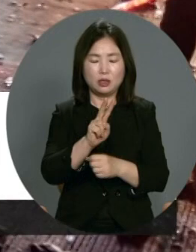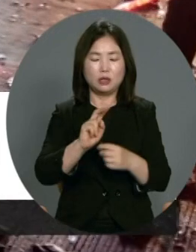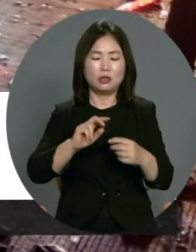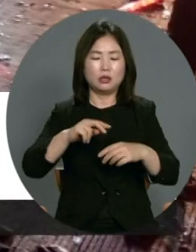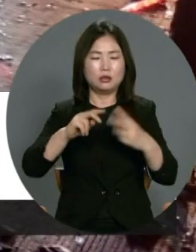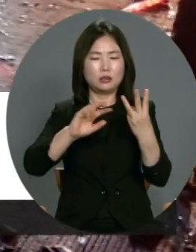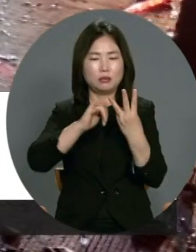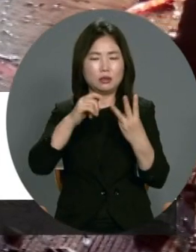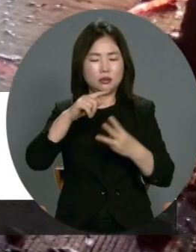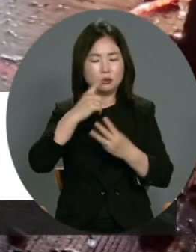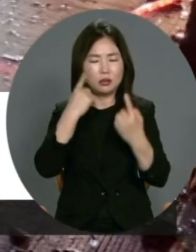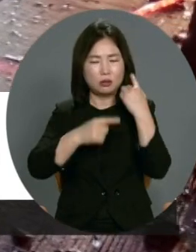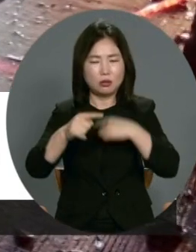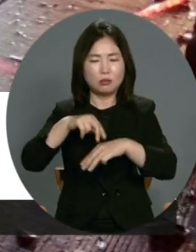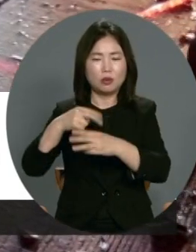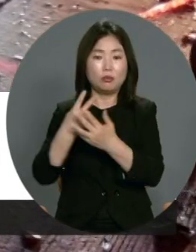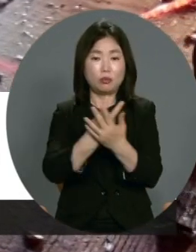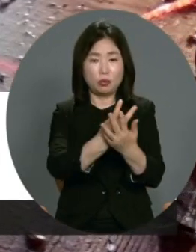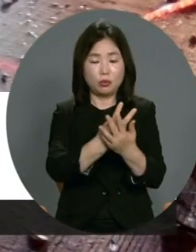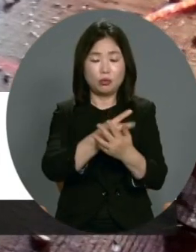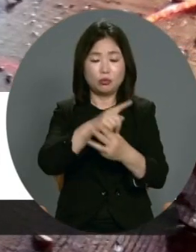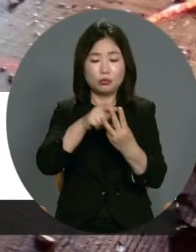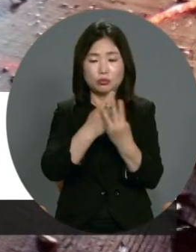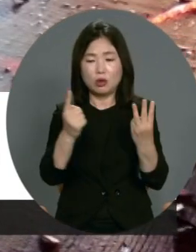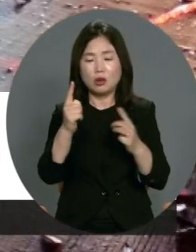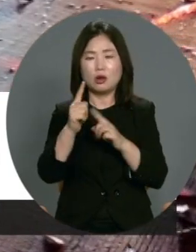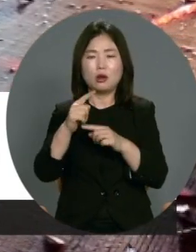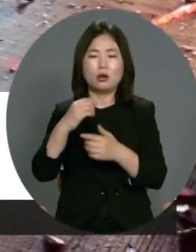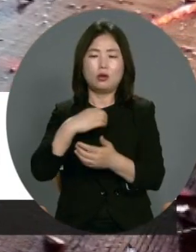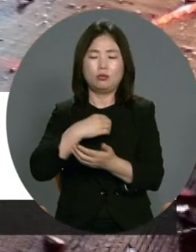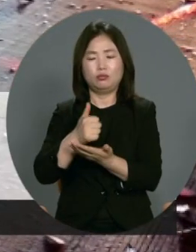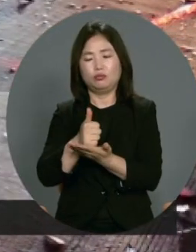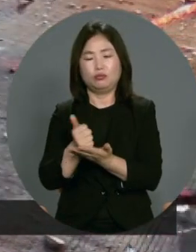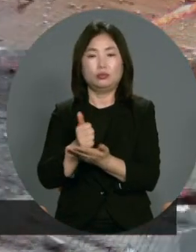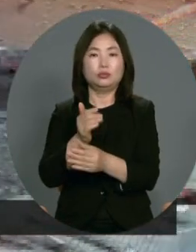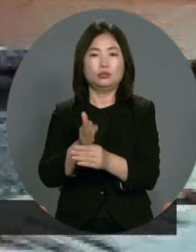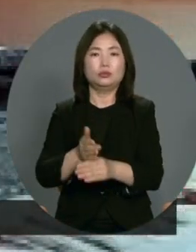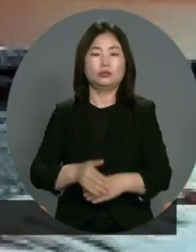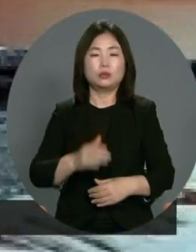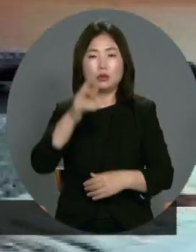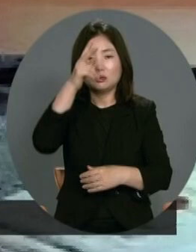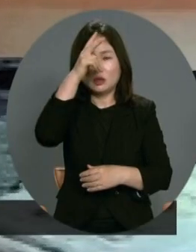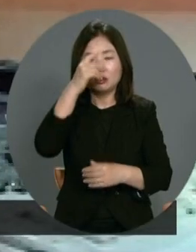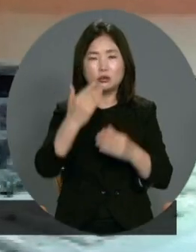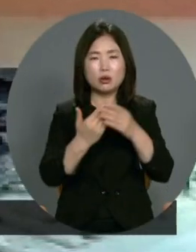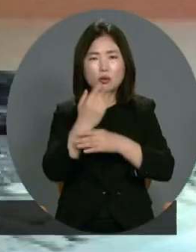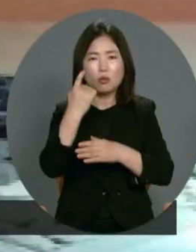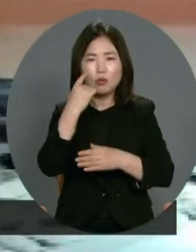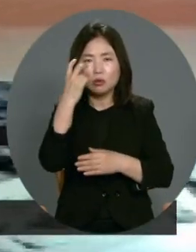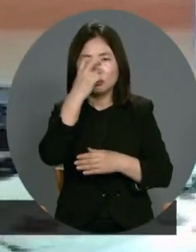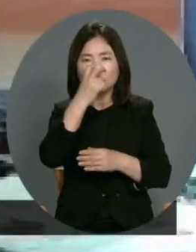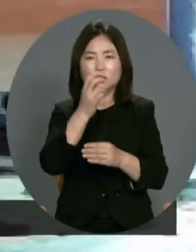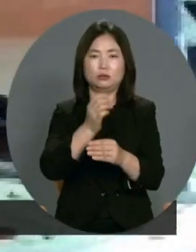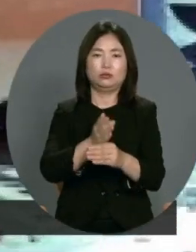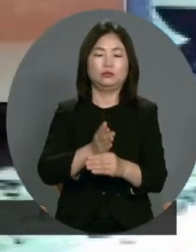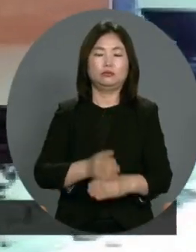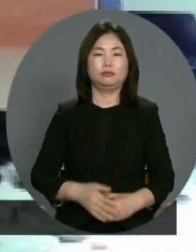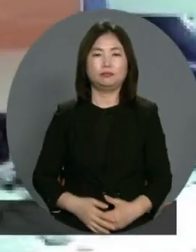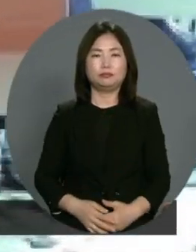3명이 닫혀 병원으로 옮겨졌고이 가운데 한 명은 위중한 상태입니다 경찰은 정확한 사고 경위를 조사하고